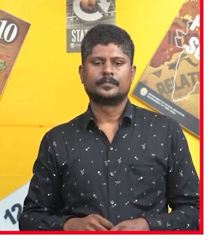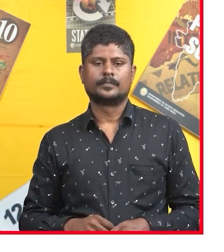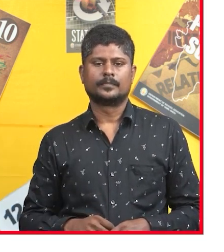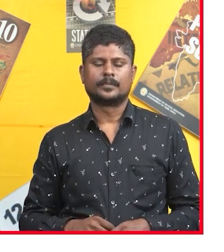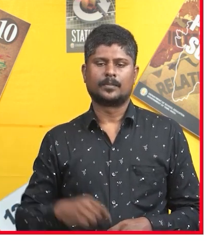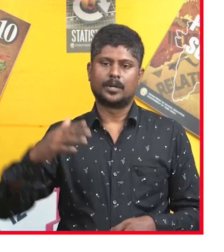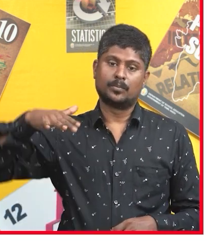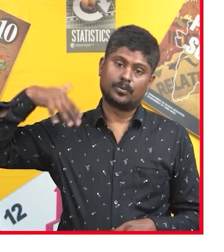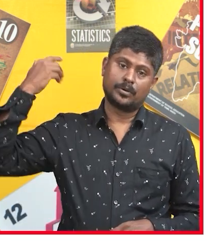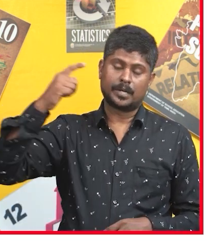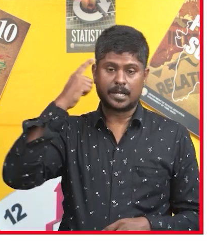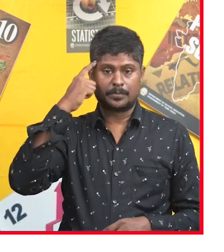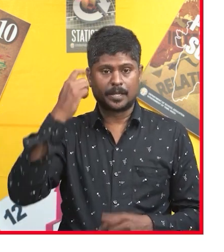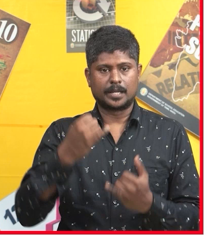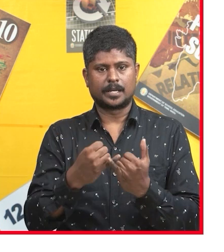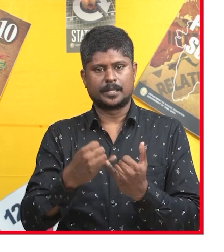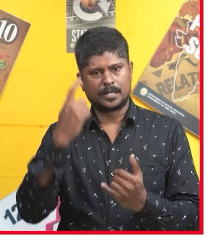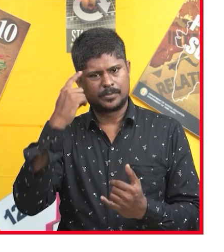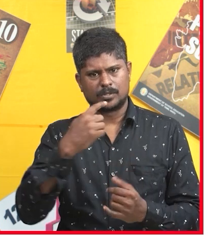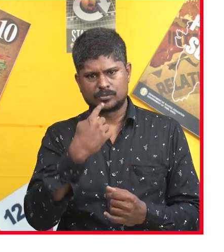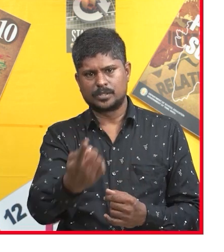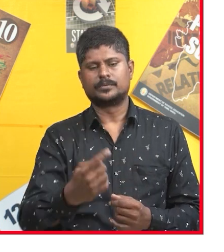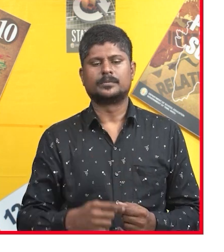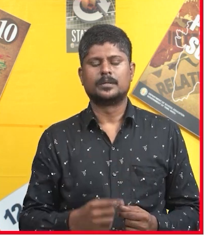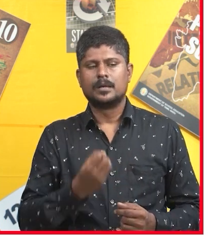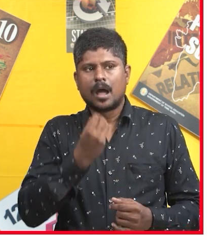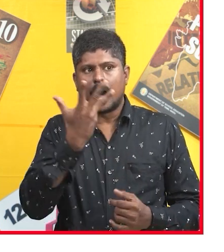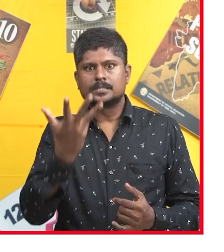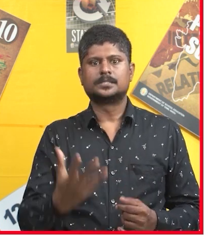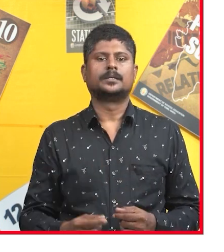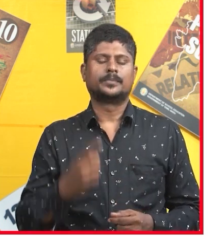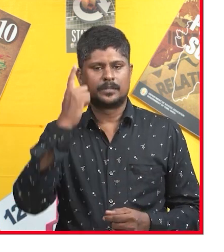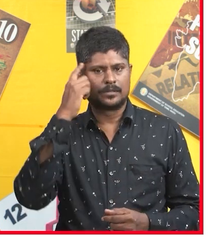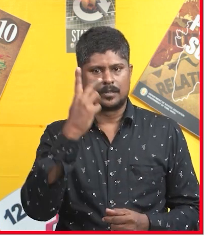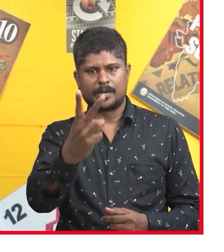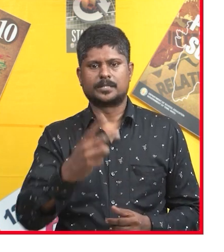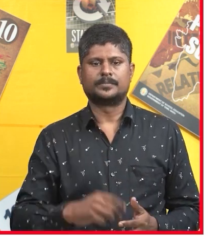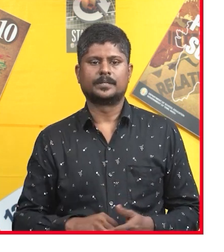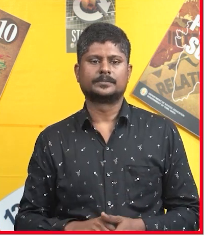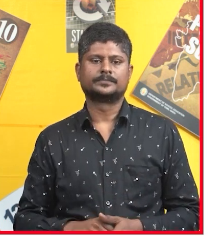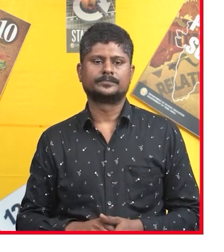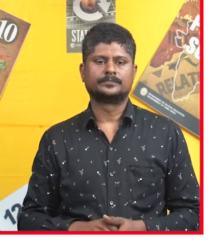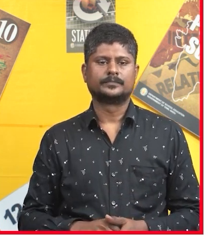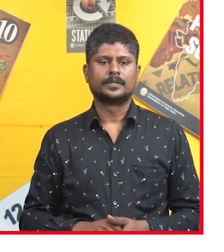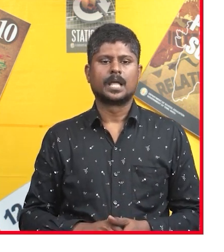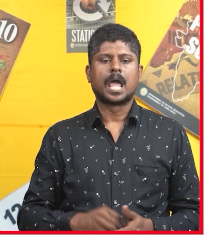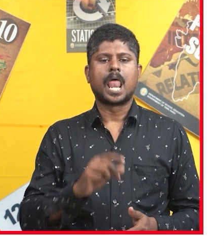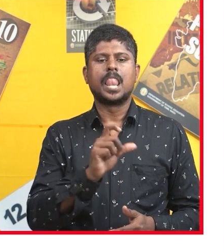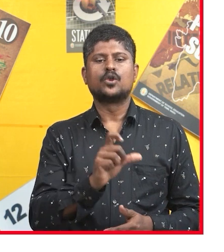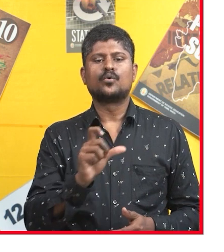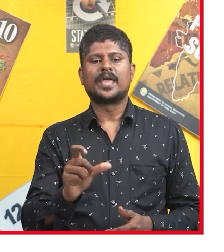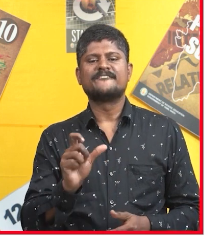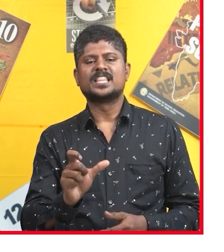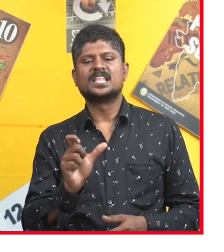நம்முடைய முன்னோர்கள் இப்படியெல்லாம் இருந்திருக்காங்களா அப்படின்னு ஆச்சரியம் தரக்கூடியதா இருக்கும். அந்த பாடலை பாருங்க. நெருணை